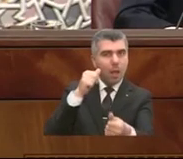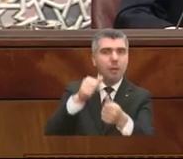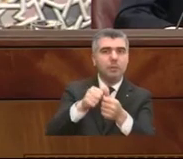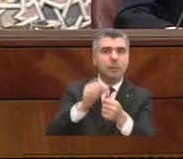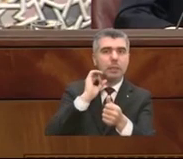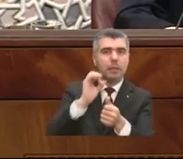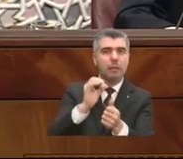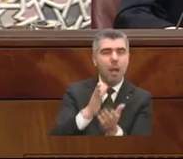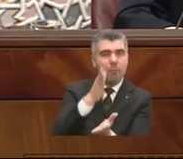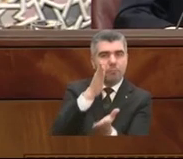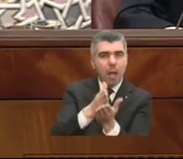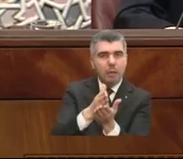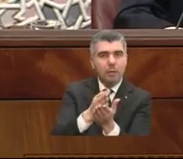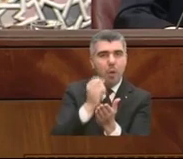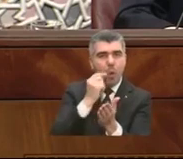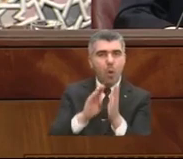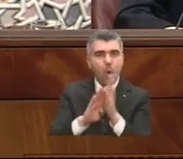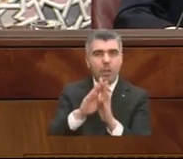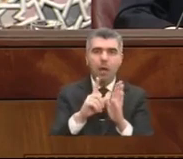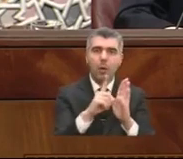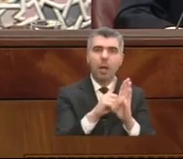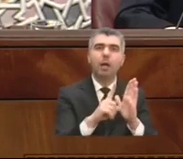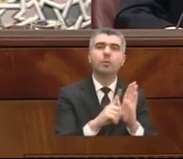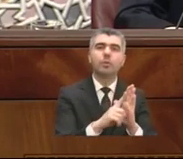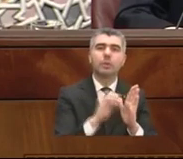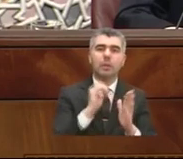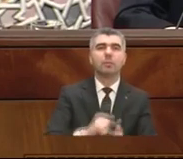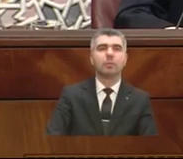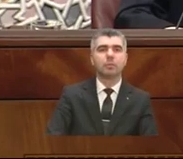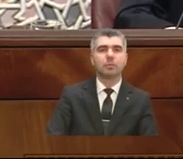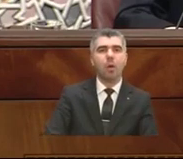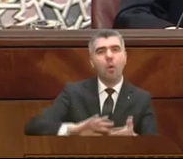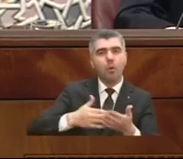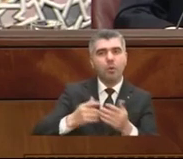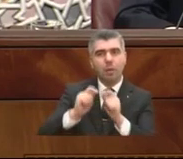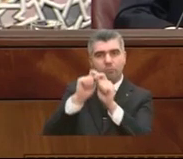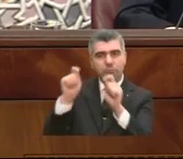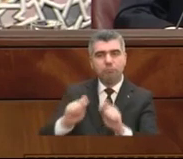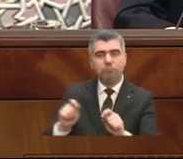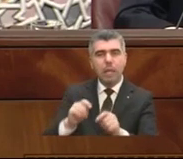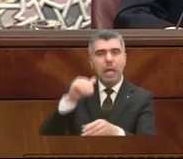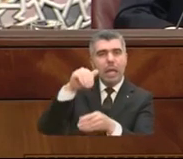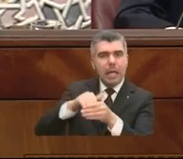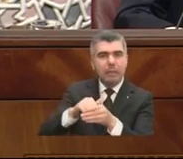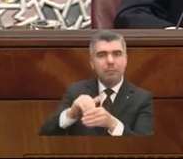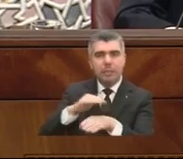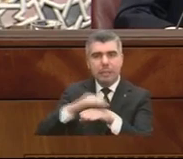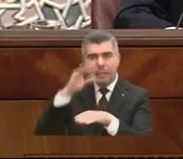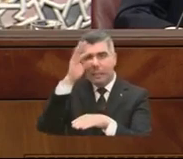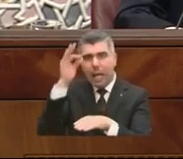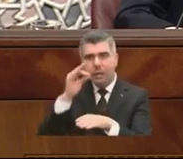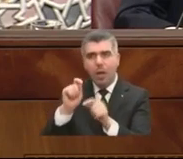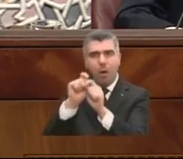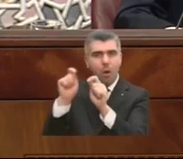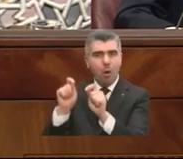دولة المؤسسات والحق والقانون في إطار التعددية الحزبية والسياسية